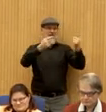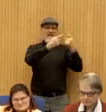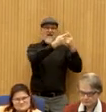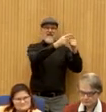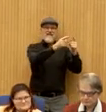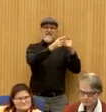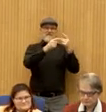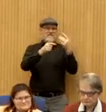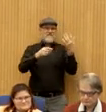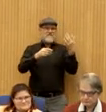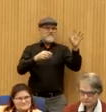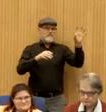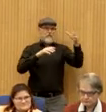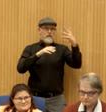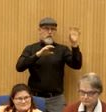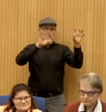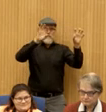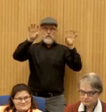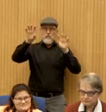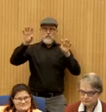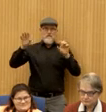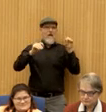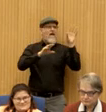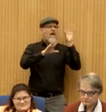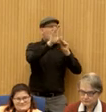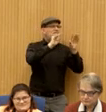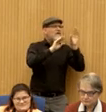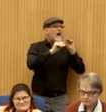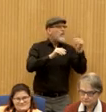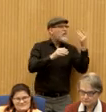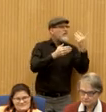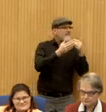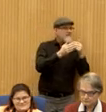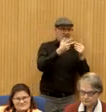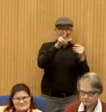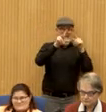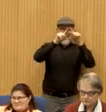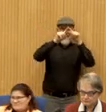stehen, danach die Erfahrung, die zwei zusammen haben und zum Schluss das, was alle verbindet.